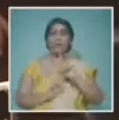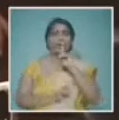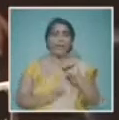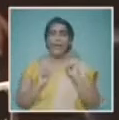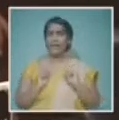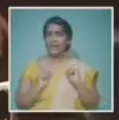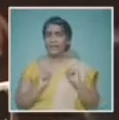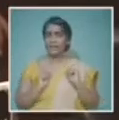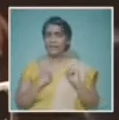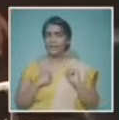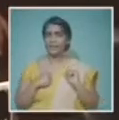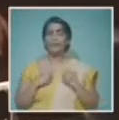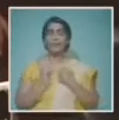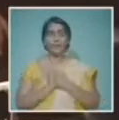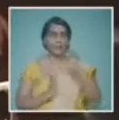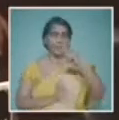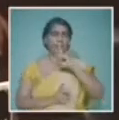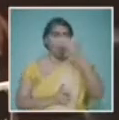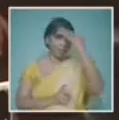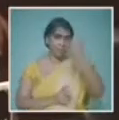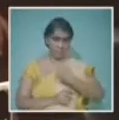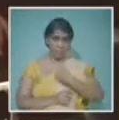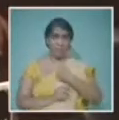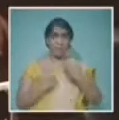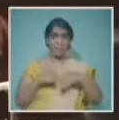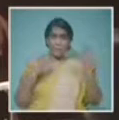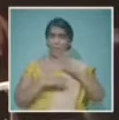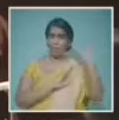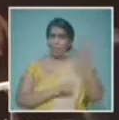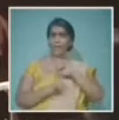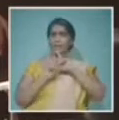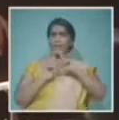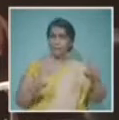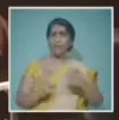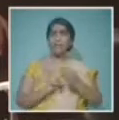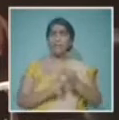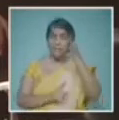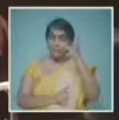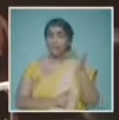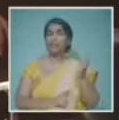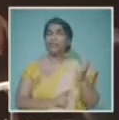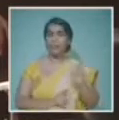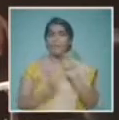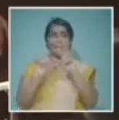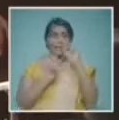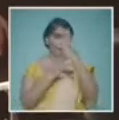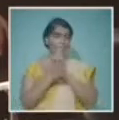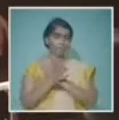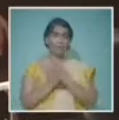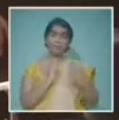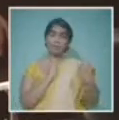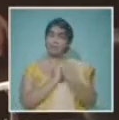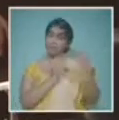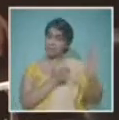මොකක් නිසාද? ගරු නියෝජකතානේ මම නෙවෙයිනේ, පුවප්පත් ඔක්කොම වාර්තා කරලා තිබුණනේ. ජනාධිපතිවරයා මේ 22 සංශෝධනයේ සහාය ලබා